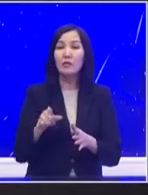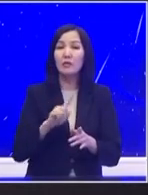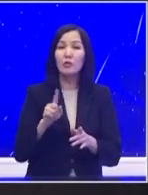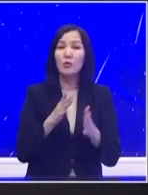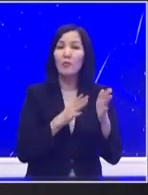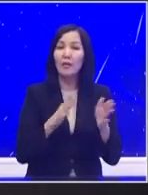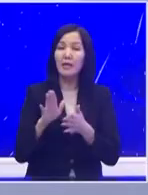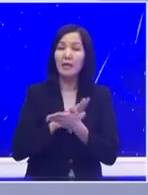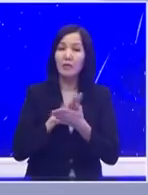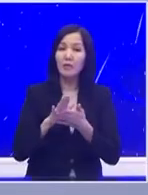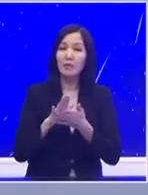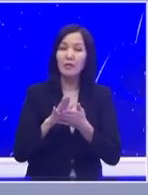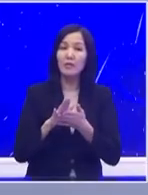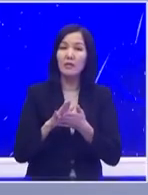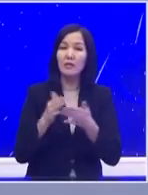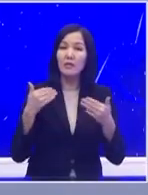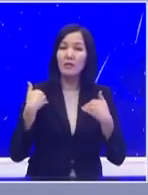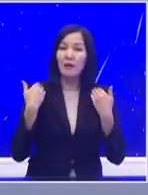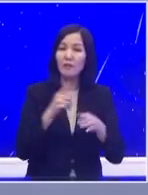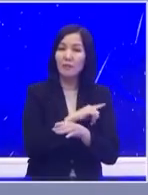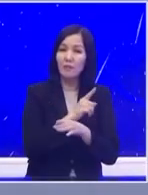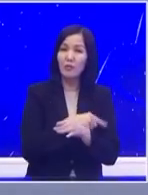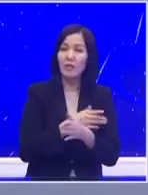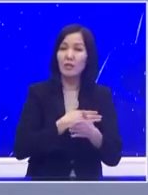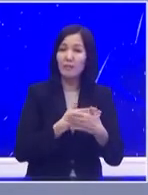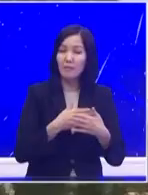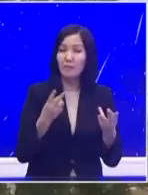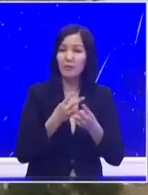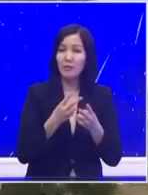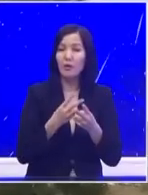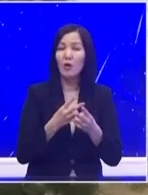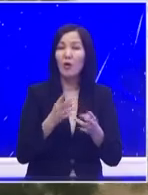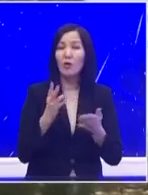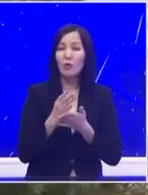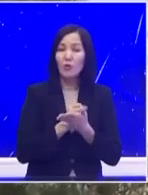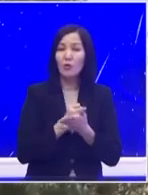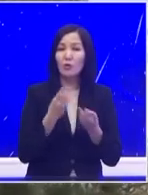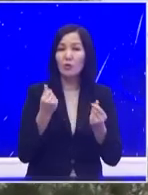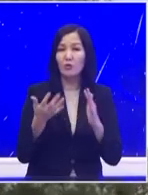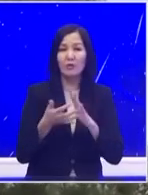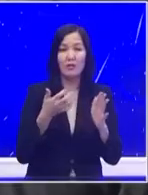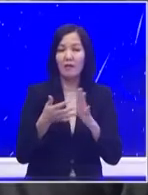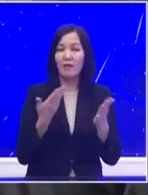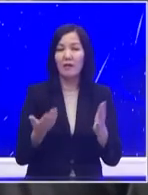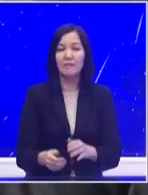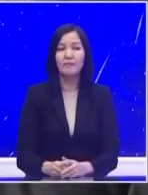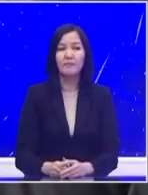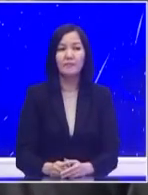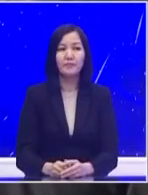привести в порядок населенный пункт, они прилагают все усилия. Однако имеющихся ресурсов, по их словам, недостаточно.